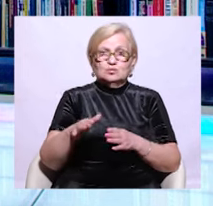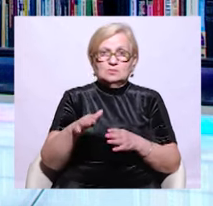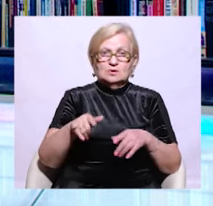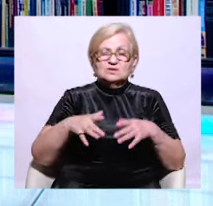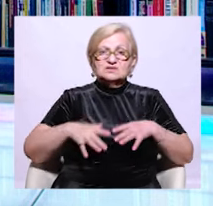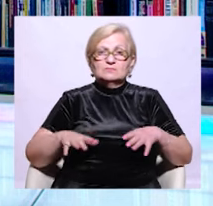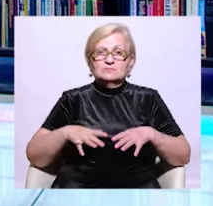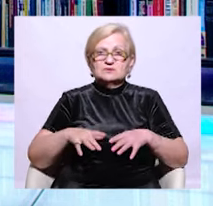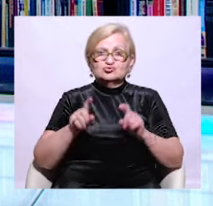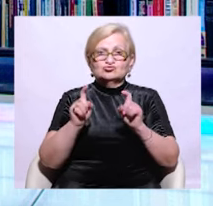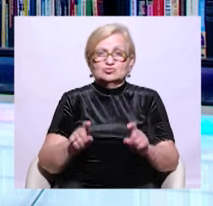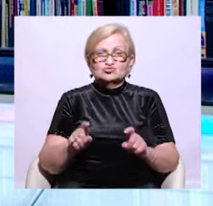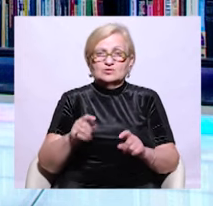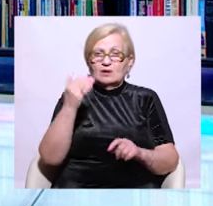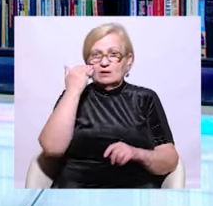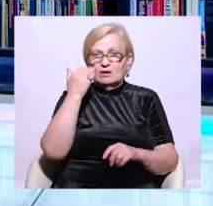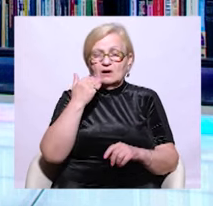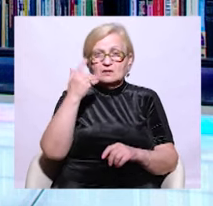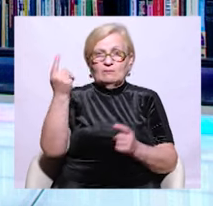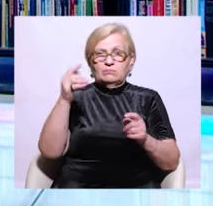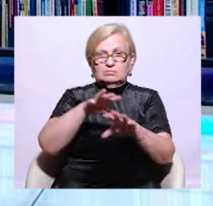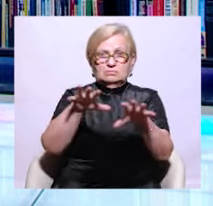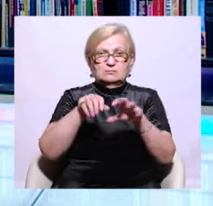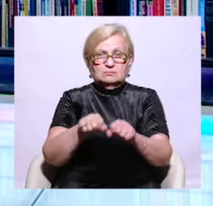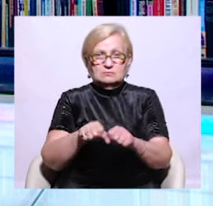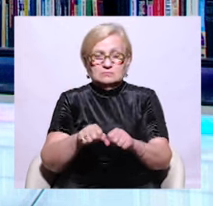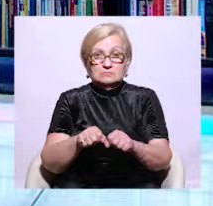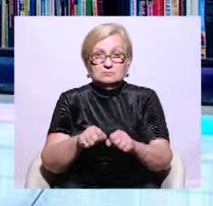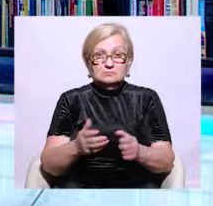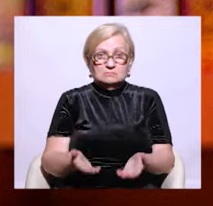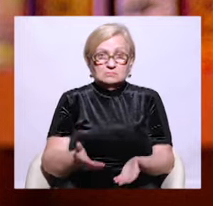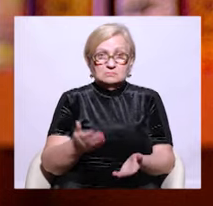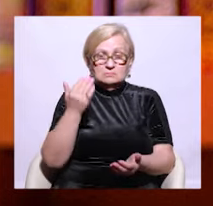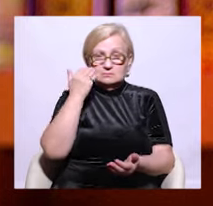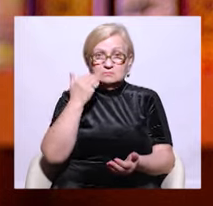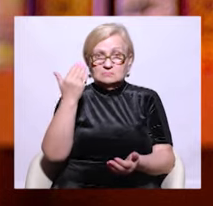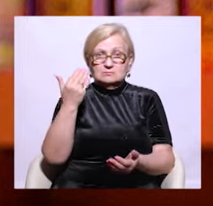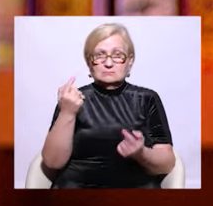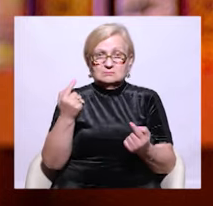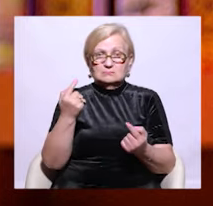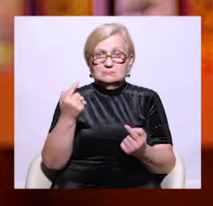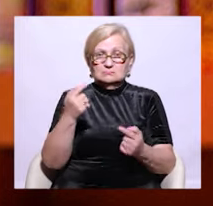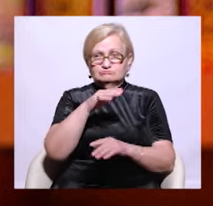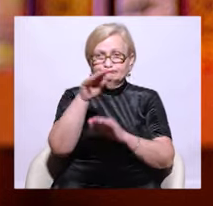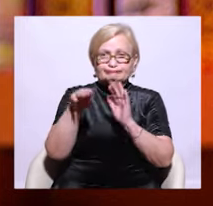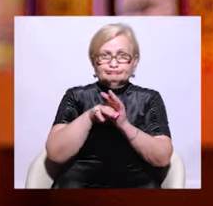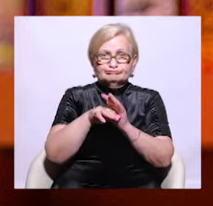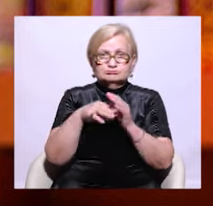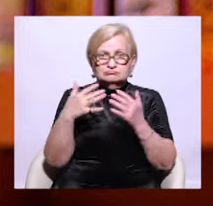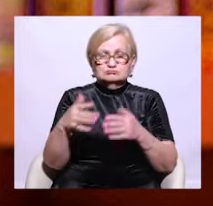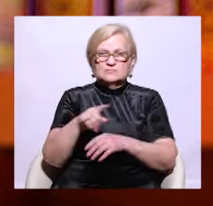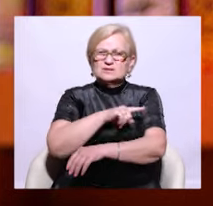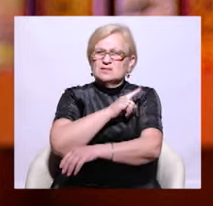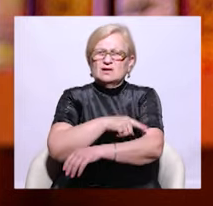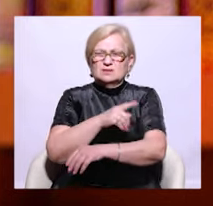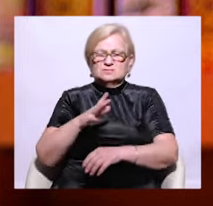რომ თბილისში იჯდა არაბთა ამირა, არაბეთის იმპერია, არაბული იმპერია კი